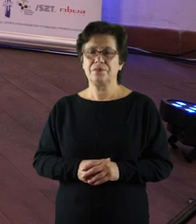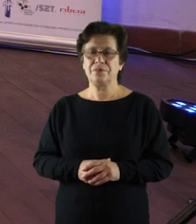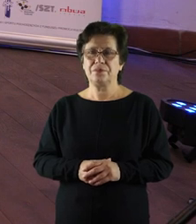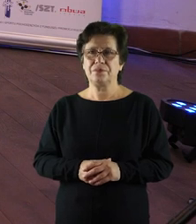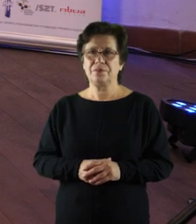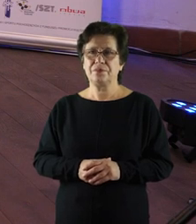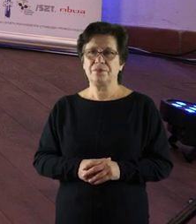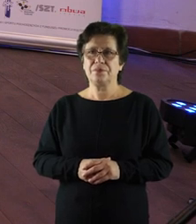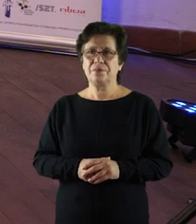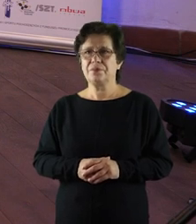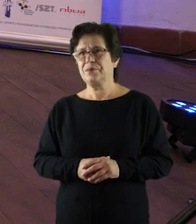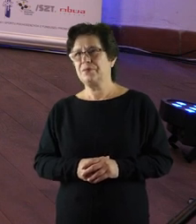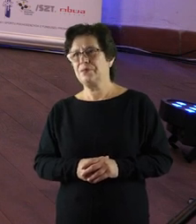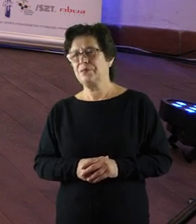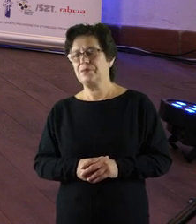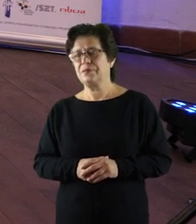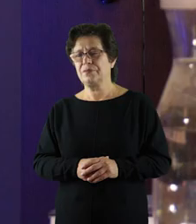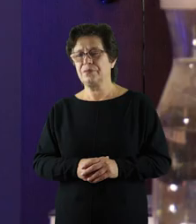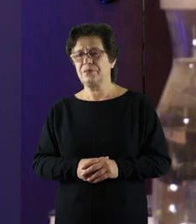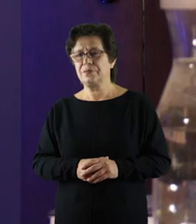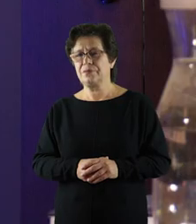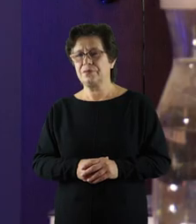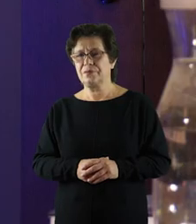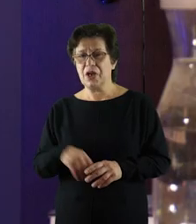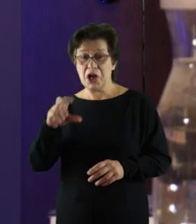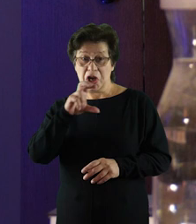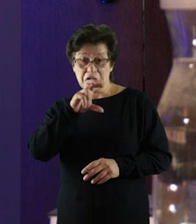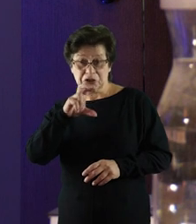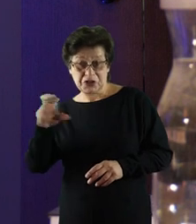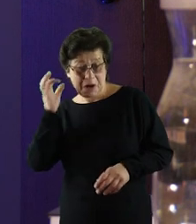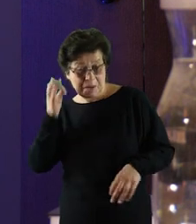Czy pani kiedyś przeczytała książkę o jakichś markowych sklepach?